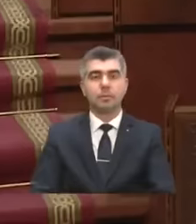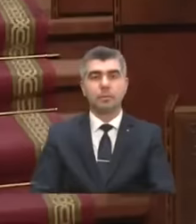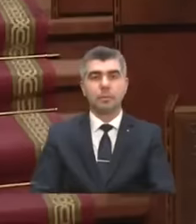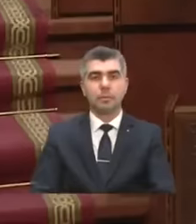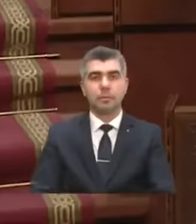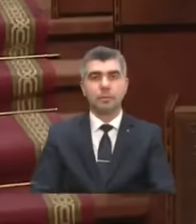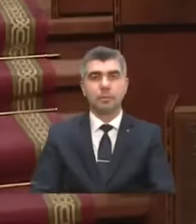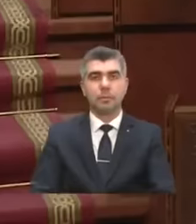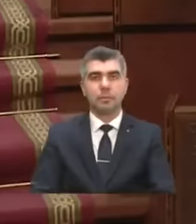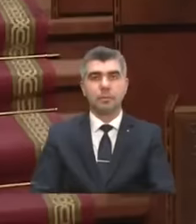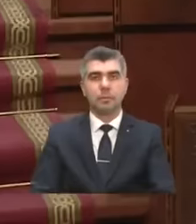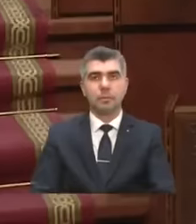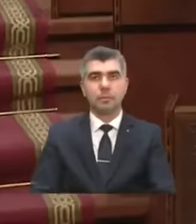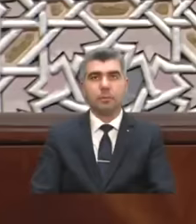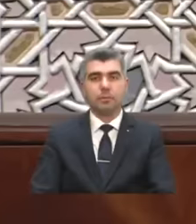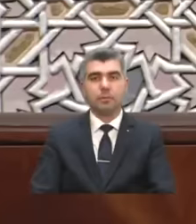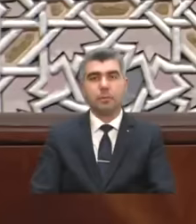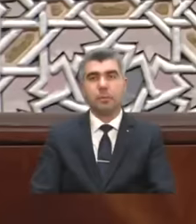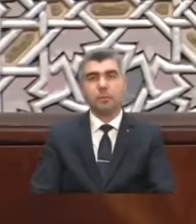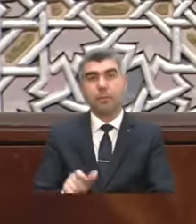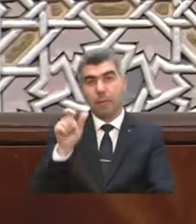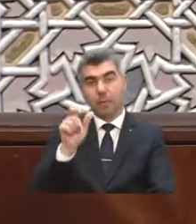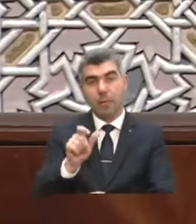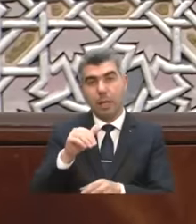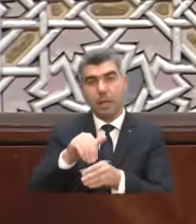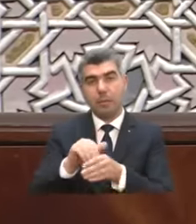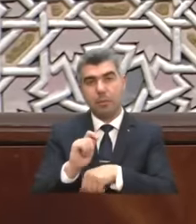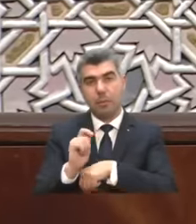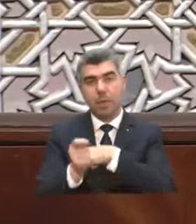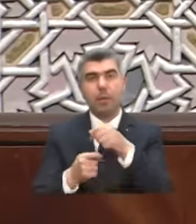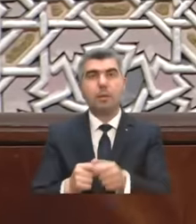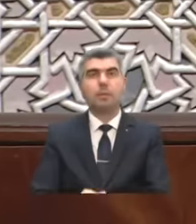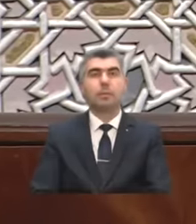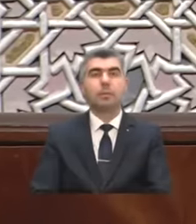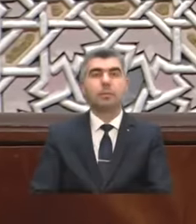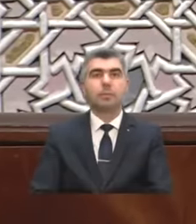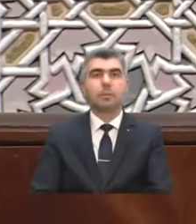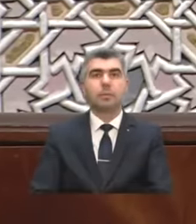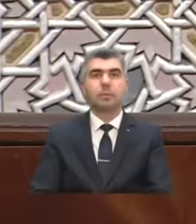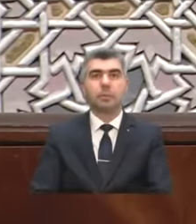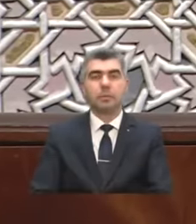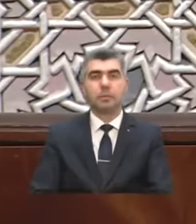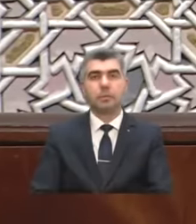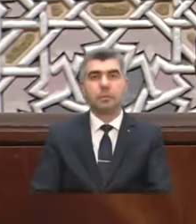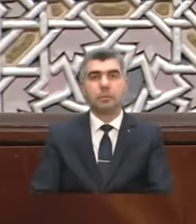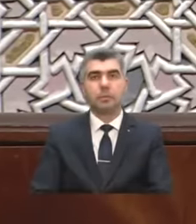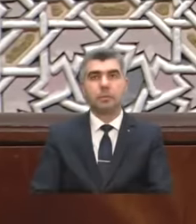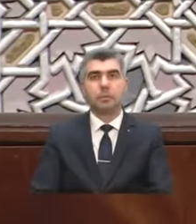السيد الرئيس، كلمة للفريق الحركي، السيد النائب سي محمد الزين.